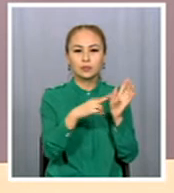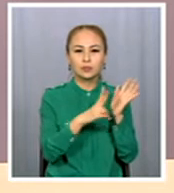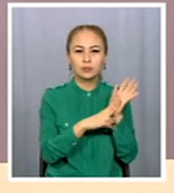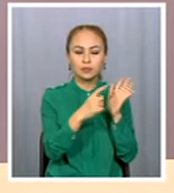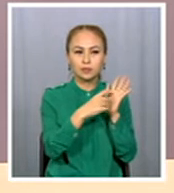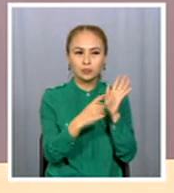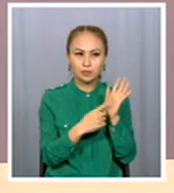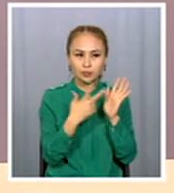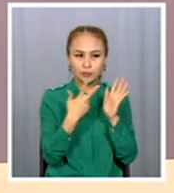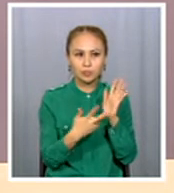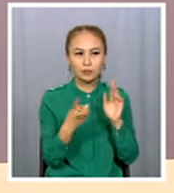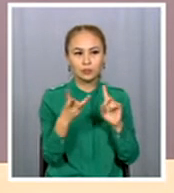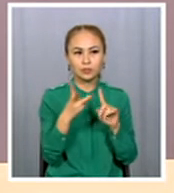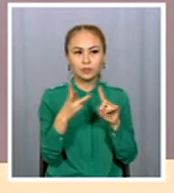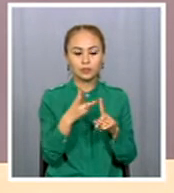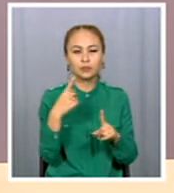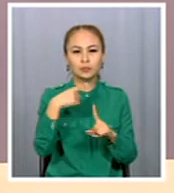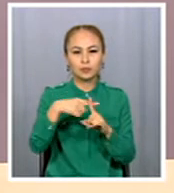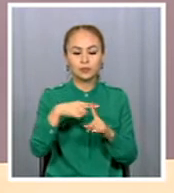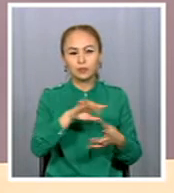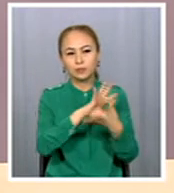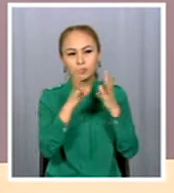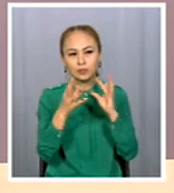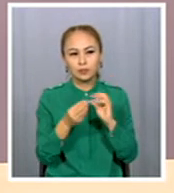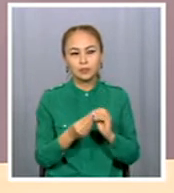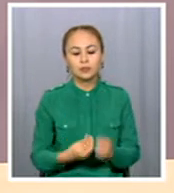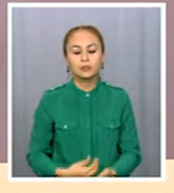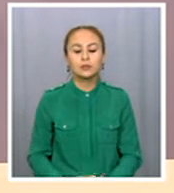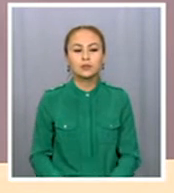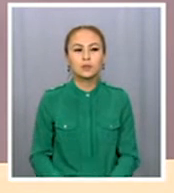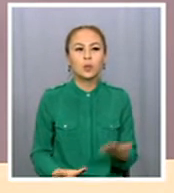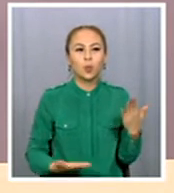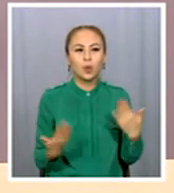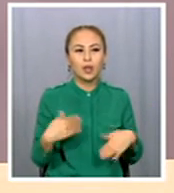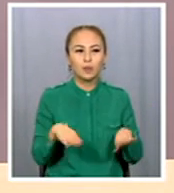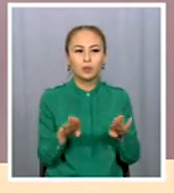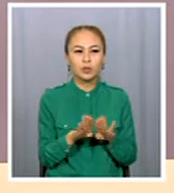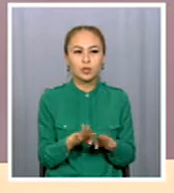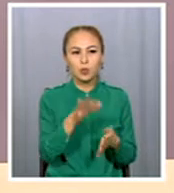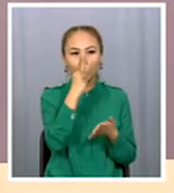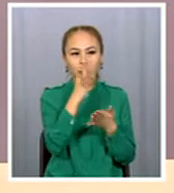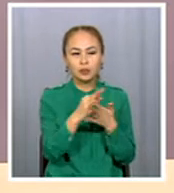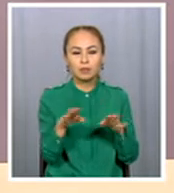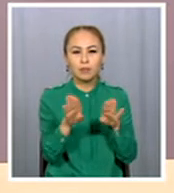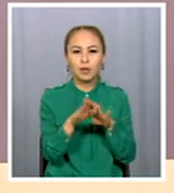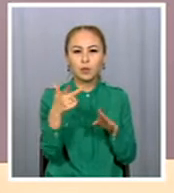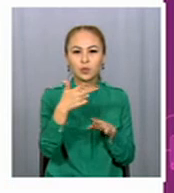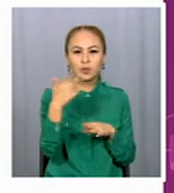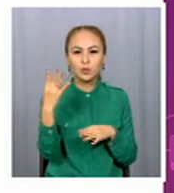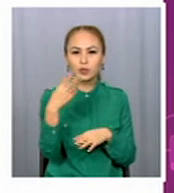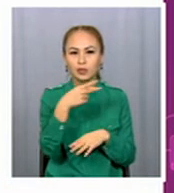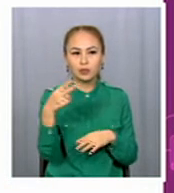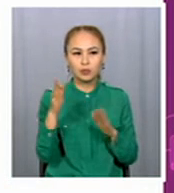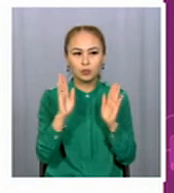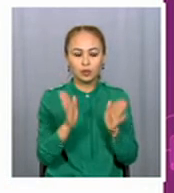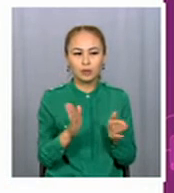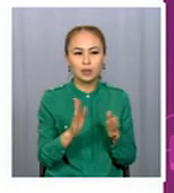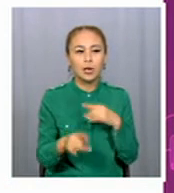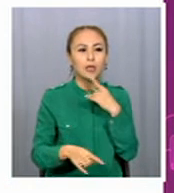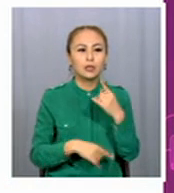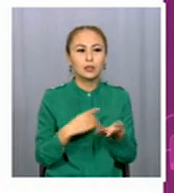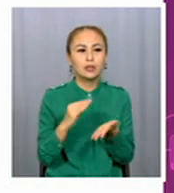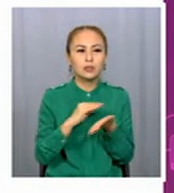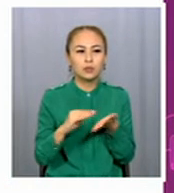амалы, үшінші қосу амалы орындалады. Олай болса өрнектің мәні 34-ке тең. Келесі өрнекке